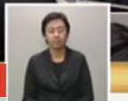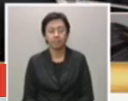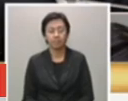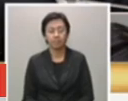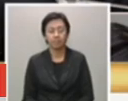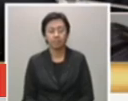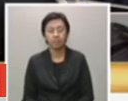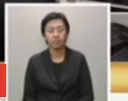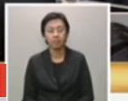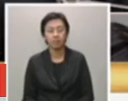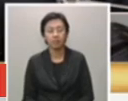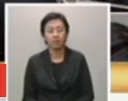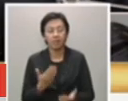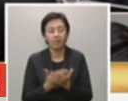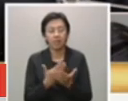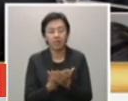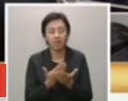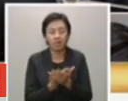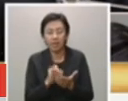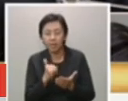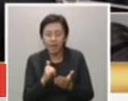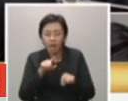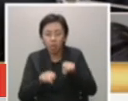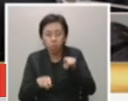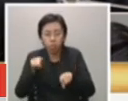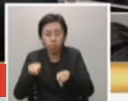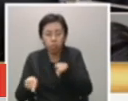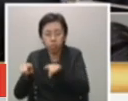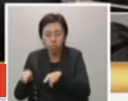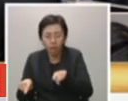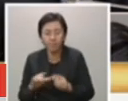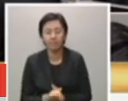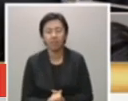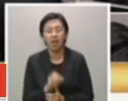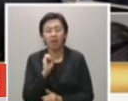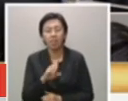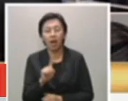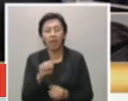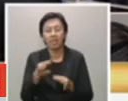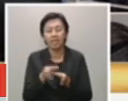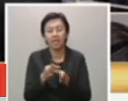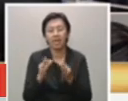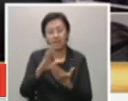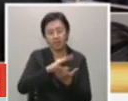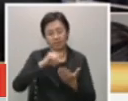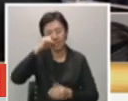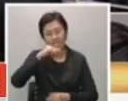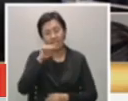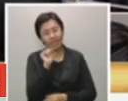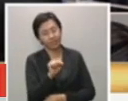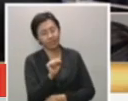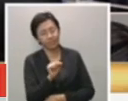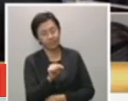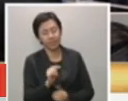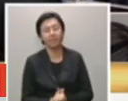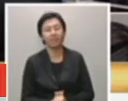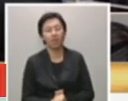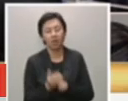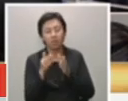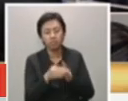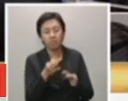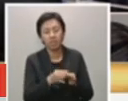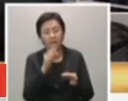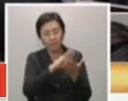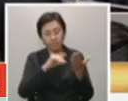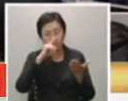หากเงินบาทจะแข็งค่าบางช่วงบางตอนอาจจะโทษว่าธนาคารแห่งประเทศไทยแต่ว่าตลอดระ